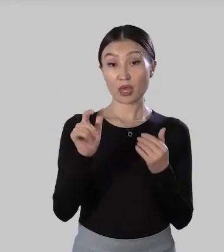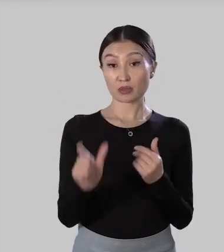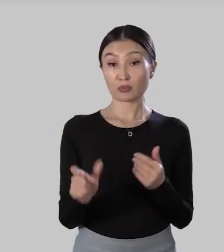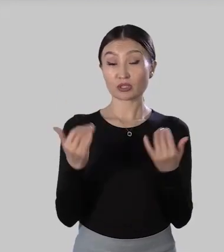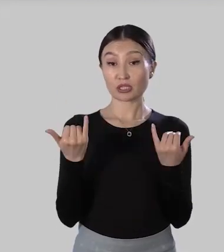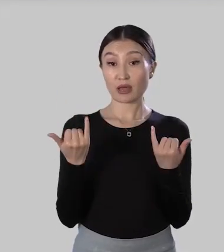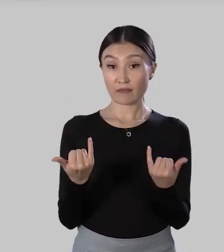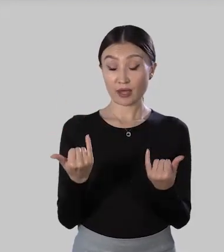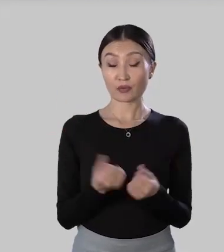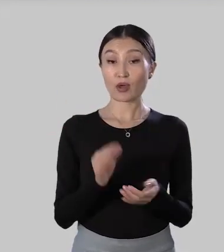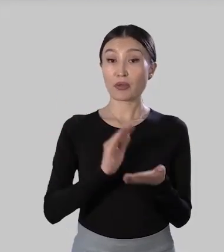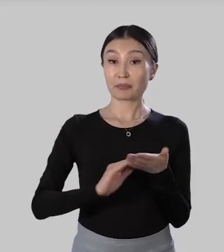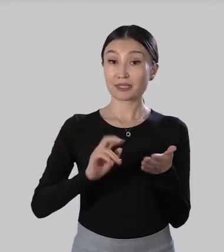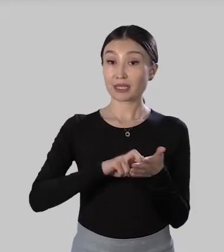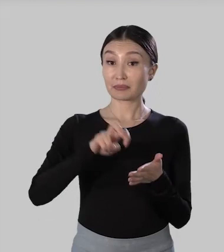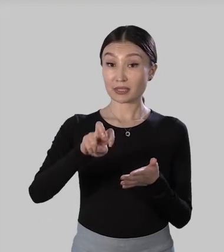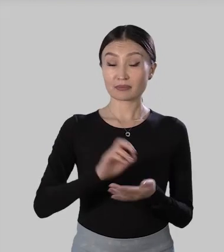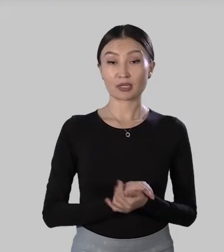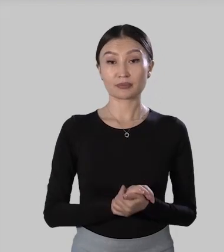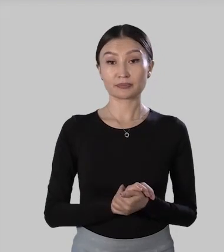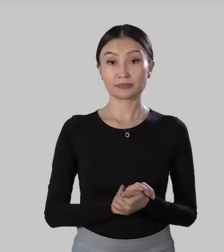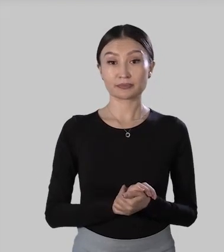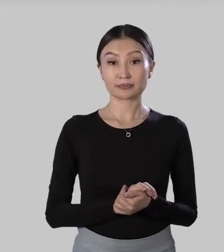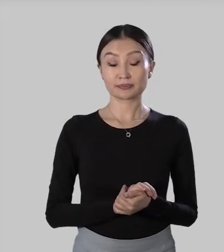человеку писать письма.